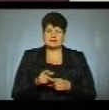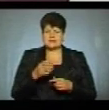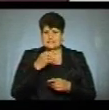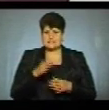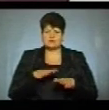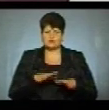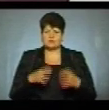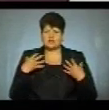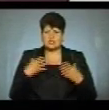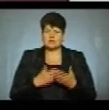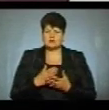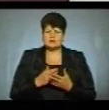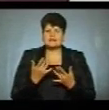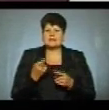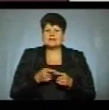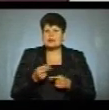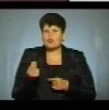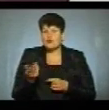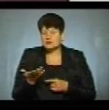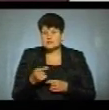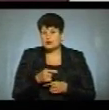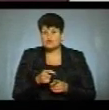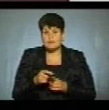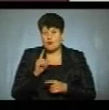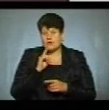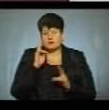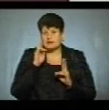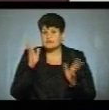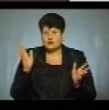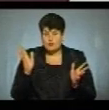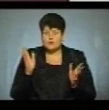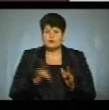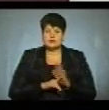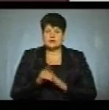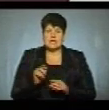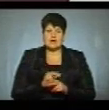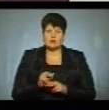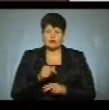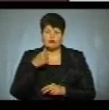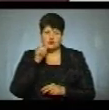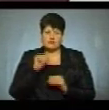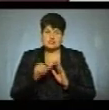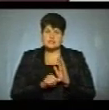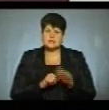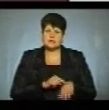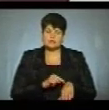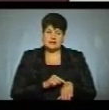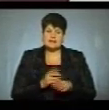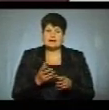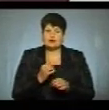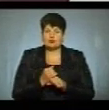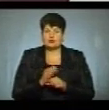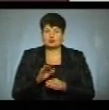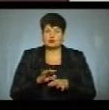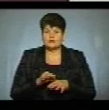служби Іван Костюк. Скільки це коштуватиме, за його словами, поки невідомо. Розпочали ремонт вчора близько 16-ї години. Які роботи